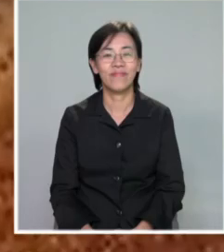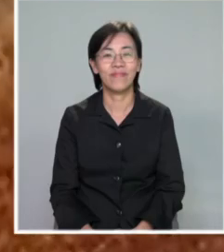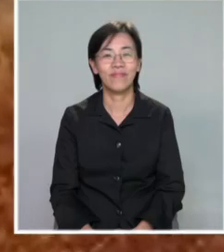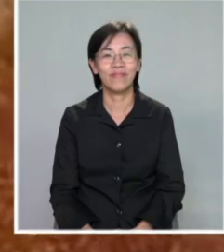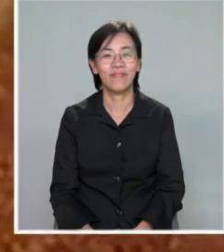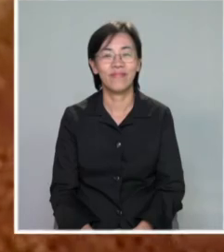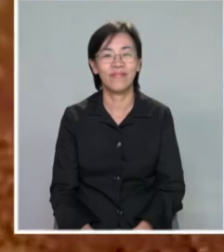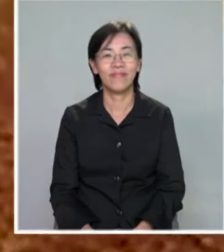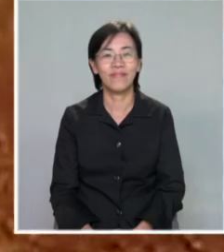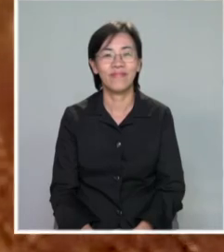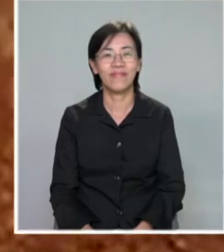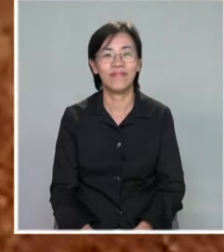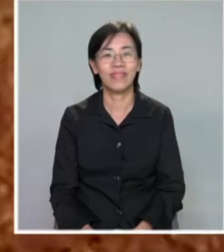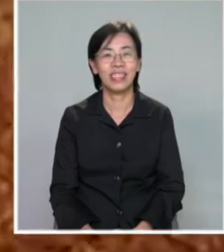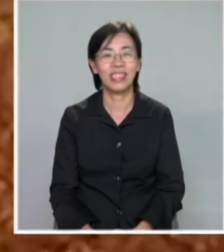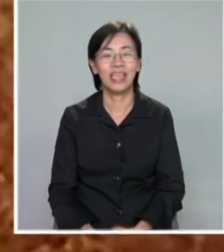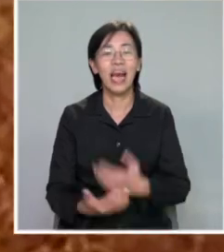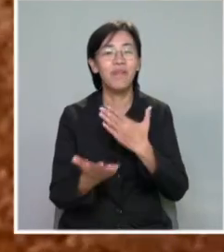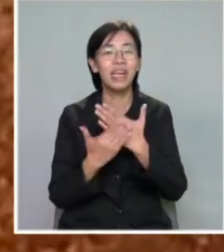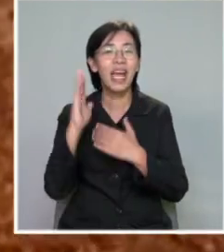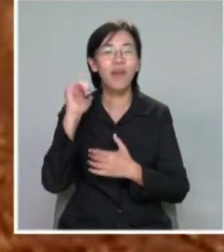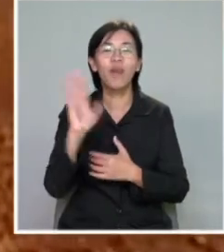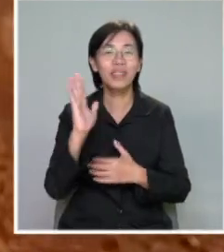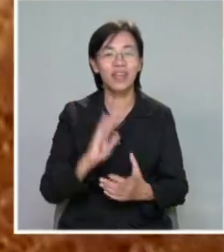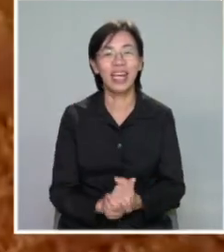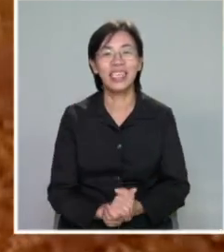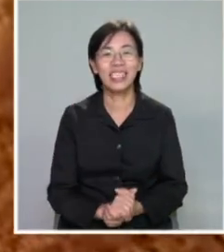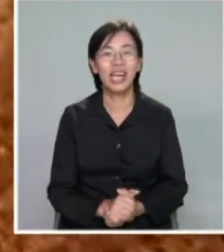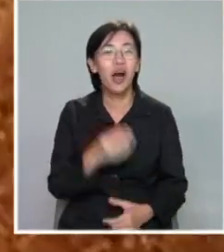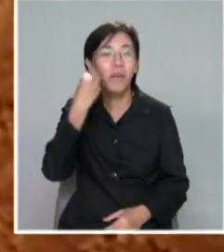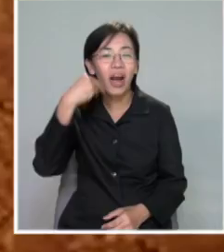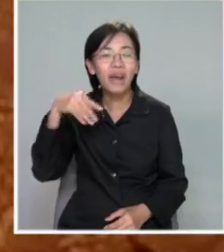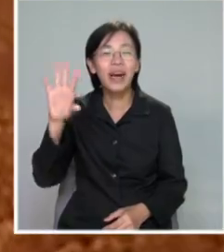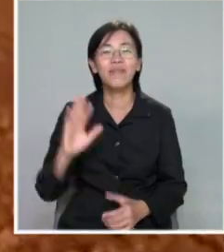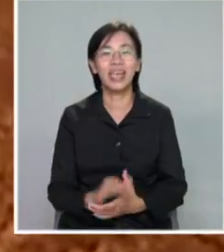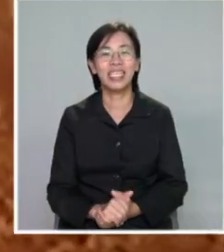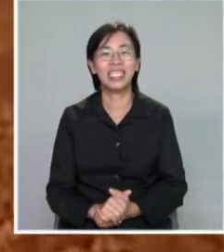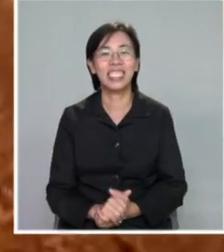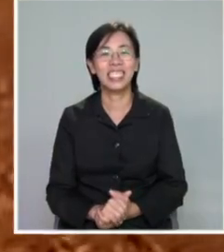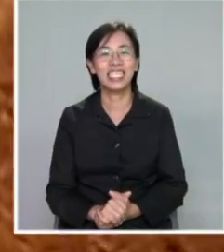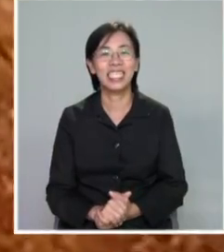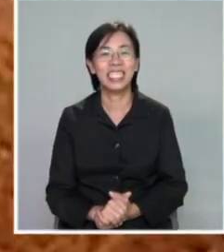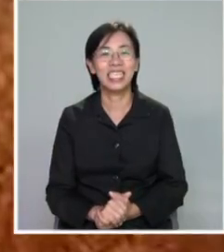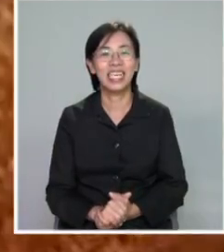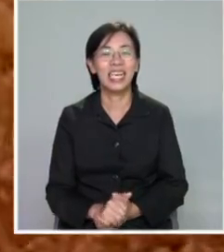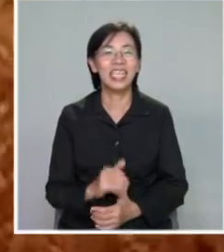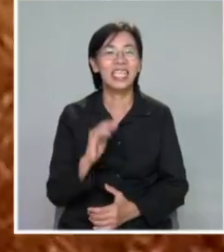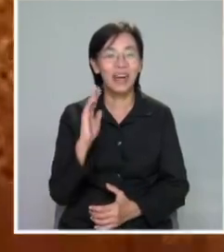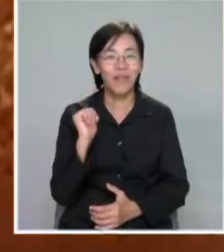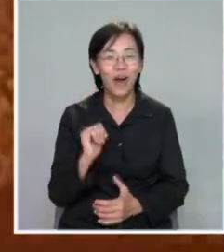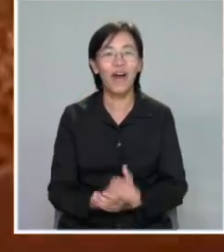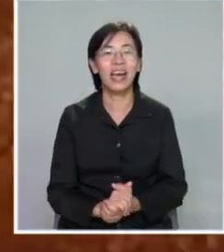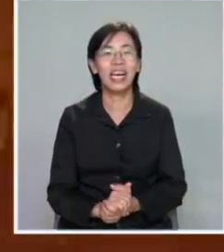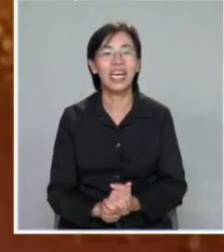งานเนี้ยไม่ต้องมาเรียกพ่อเพราะว่าพอกลับบ้านไปมีหวังโดนทั้งพ่อ